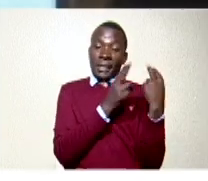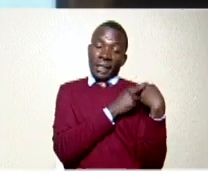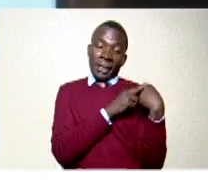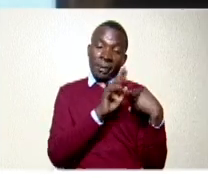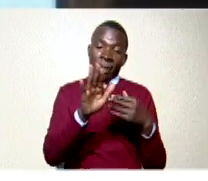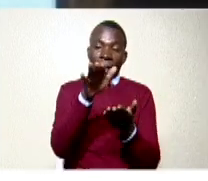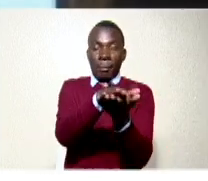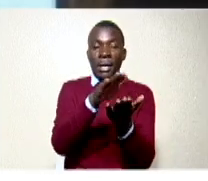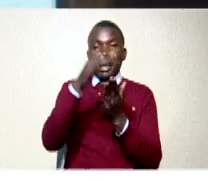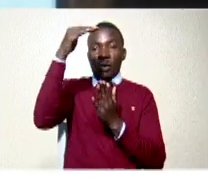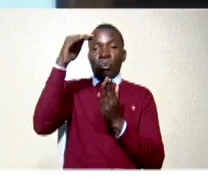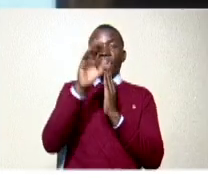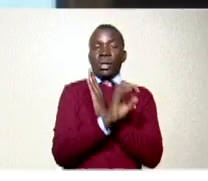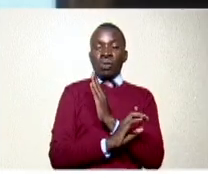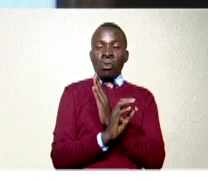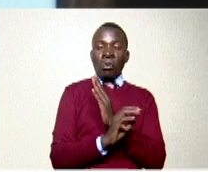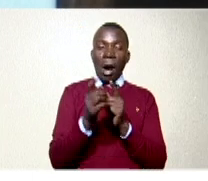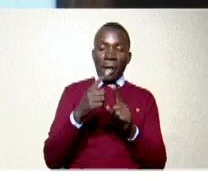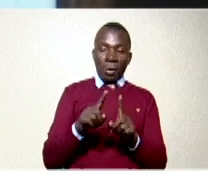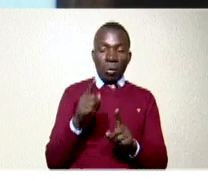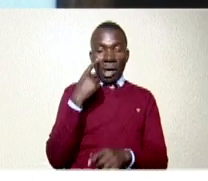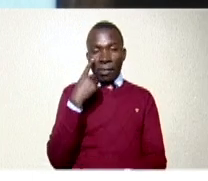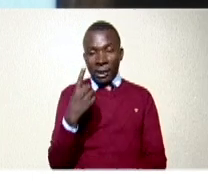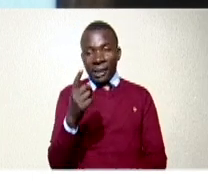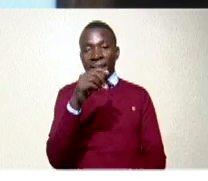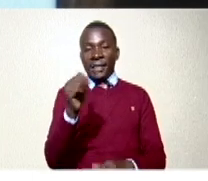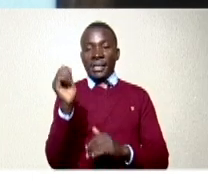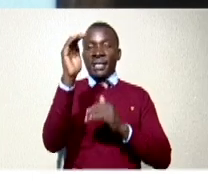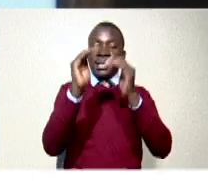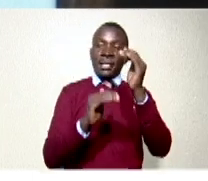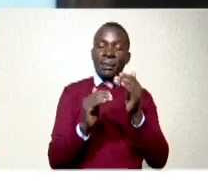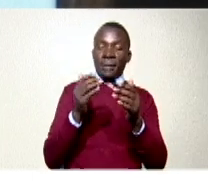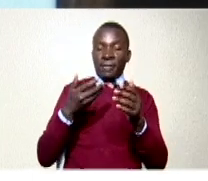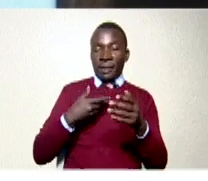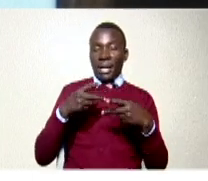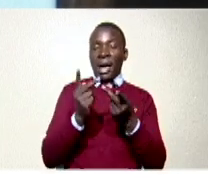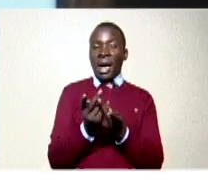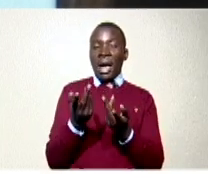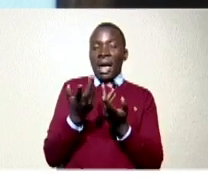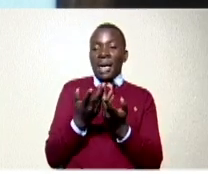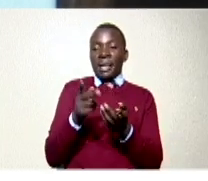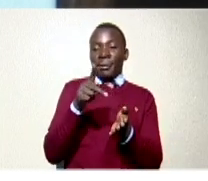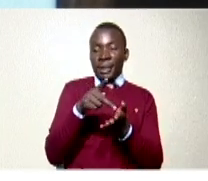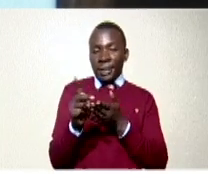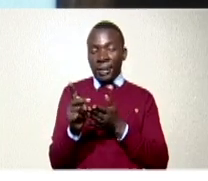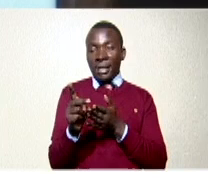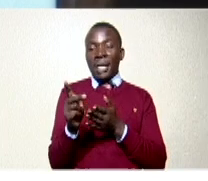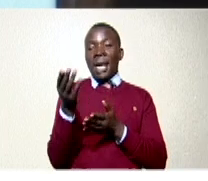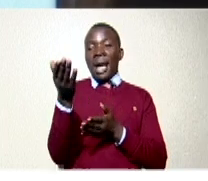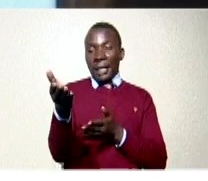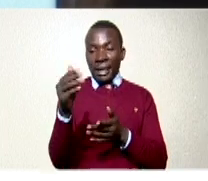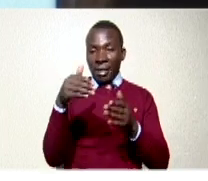nkuru y'igihugu ariko ugasanga izindi nzego zigiraho zihura n'ibiciro n'ubundi